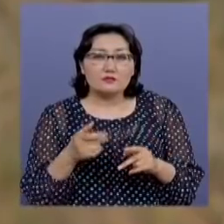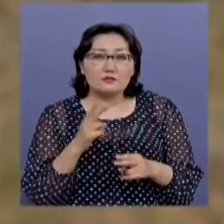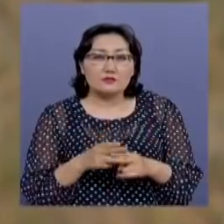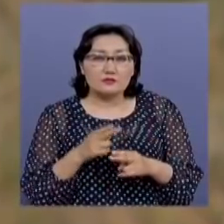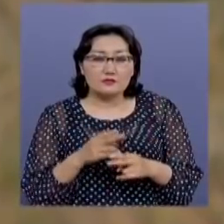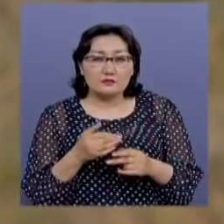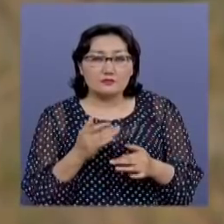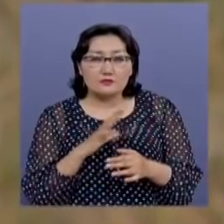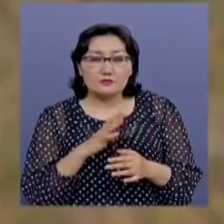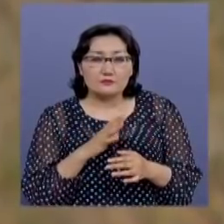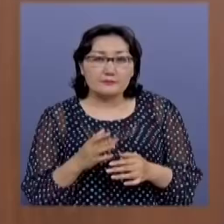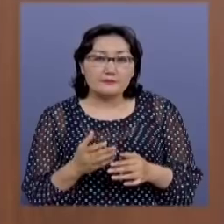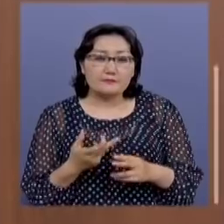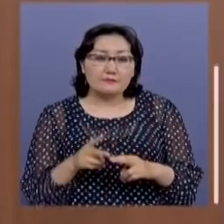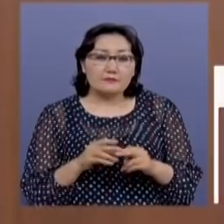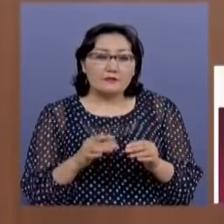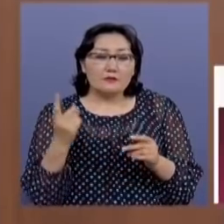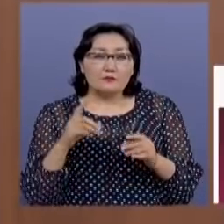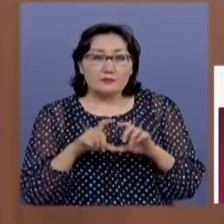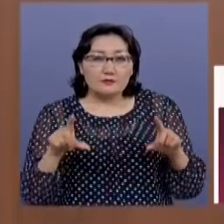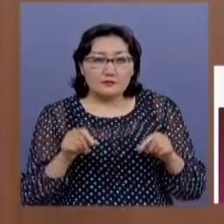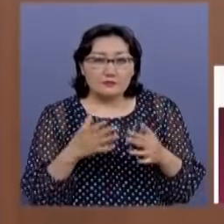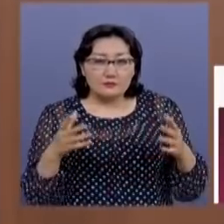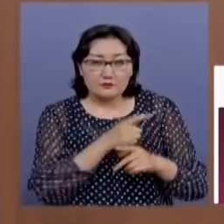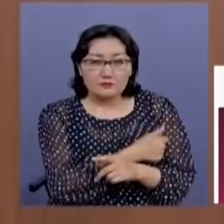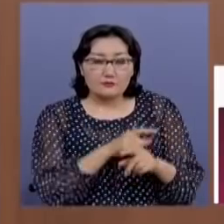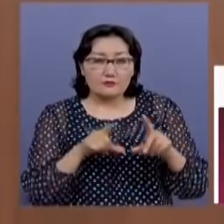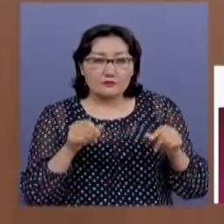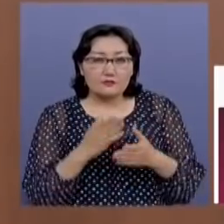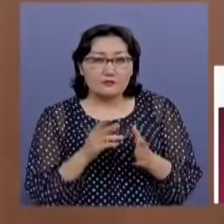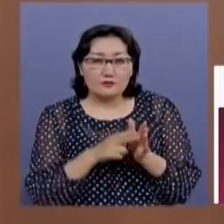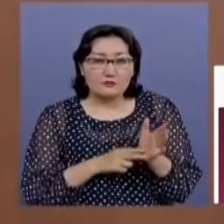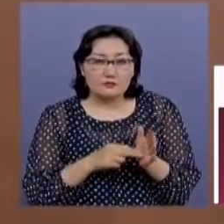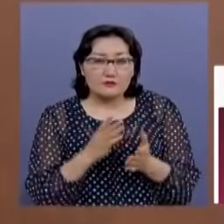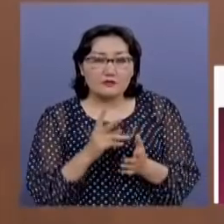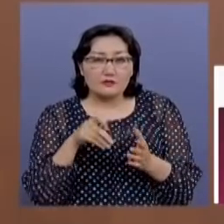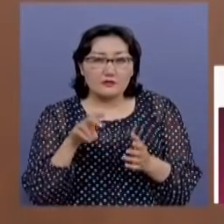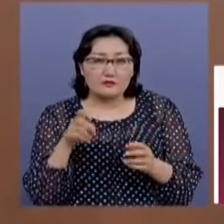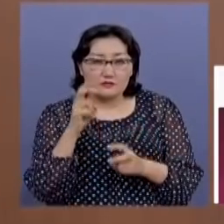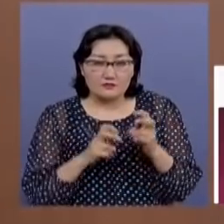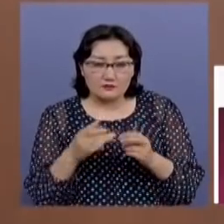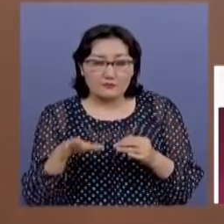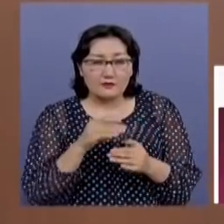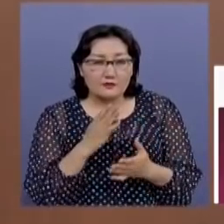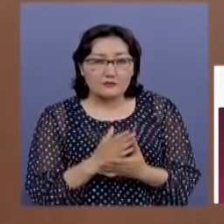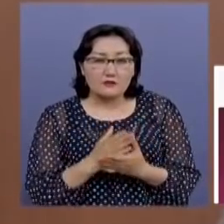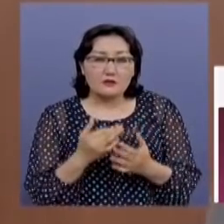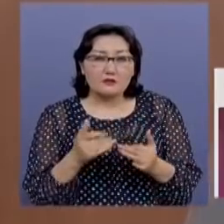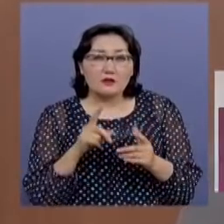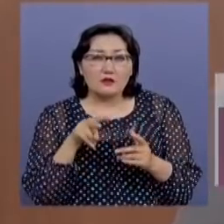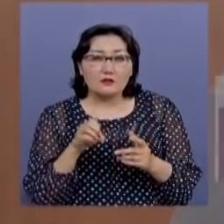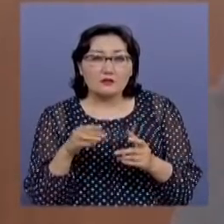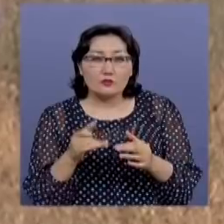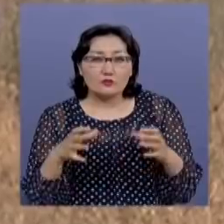келеңсіздік кедергі келтіріп тұр дейді. Бір мектеп бар, үлкен больница бар, темір жол бар. Леп бар, жан, заводымызда газ керек. Ана жерде Алатау